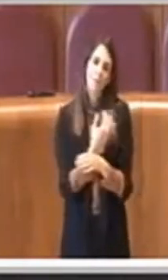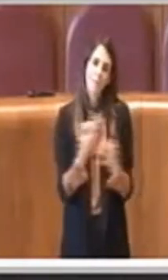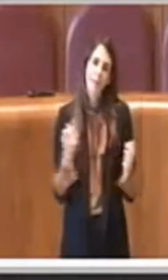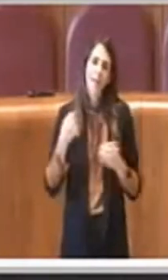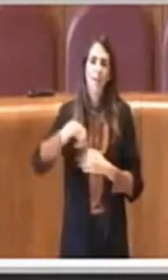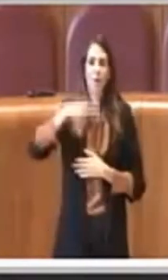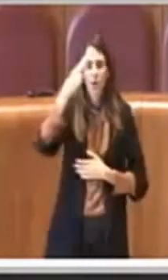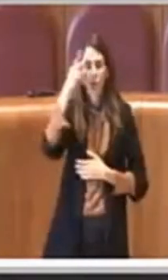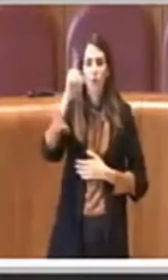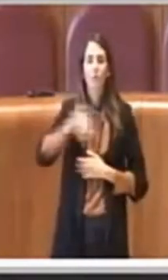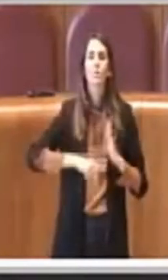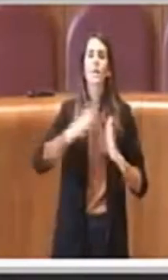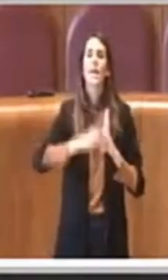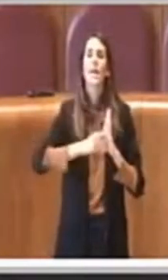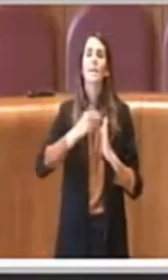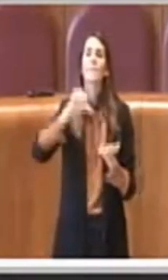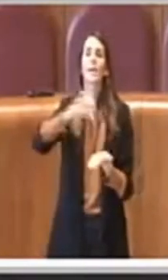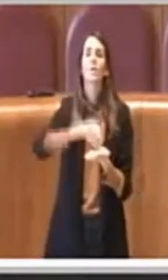raccolta a firma